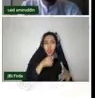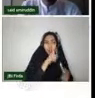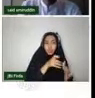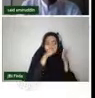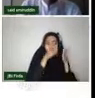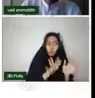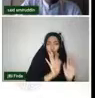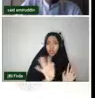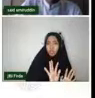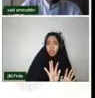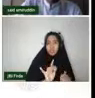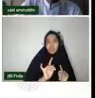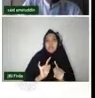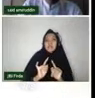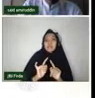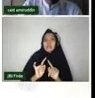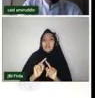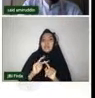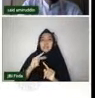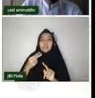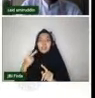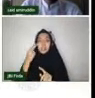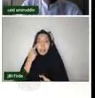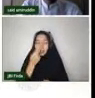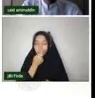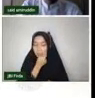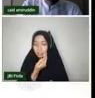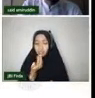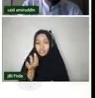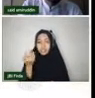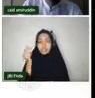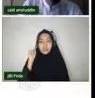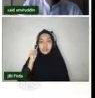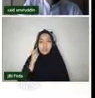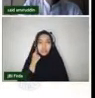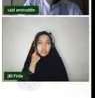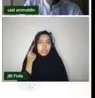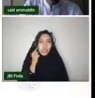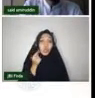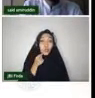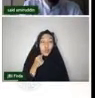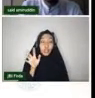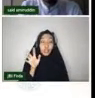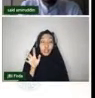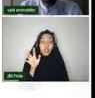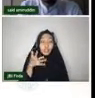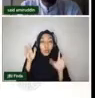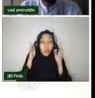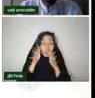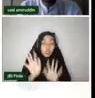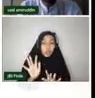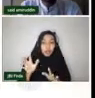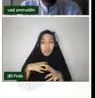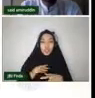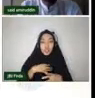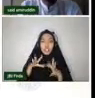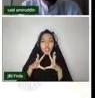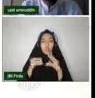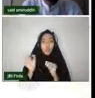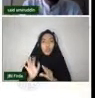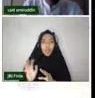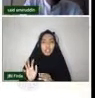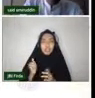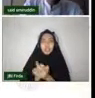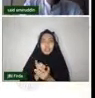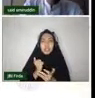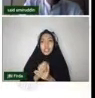itu tunanetra, tunarungu, dan sebagainya, ataupun otis, bukan itu saja yang dimaksud dengan inklusi pada hakikatnya. Tapi inklusi